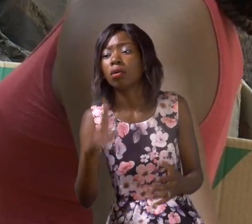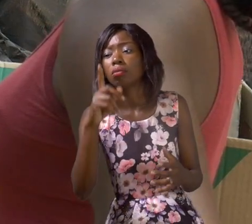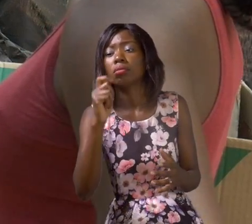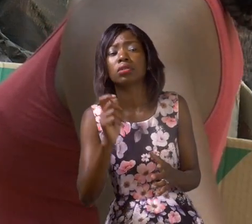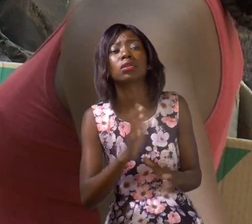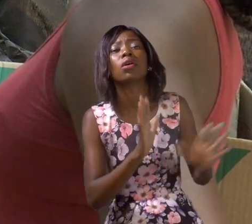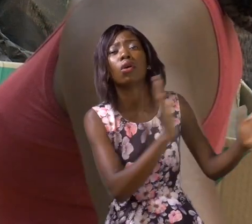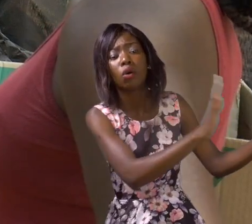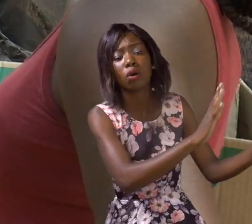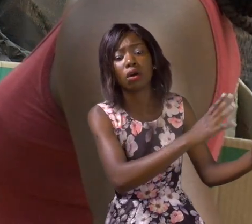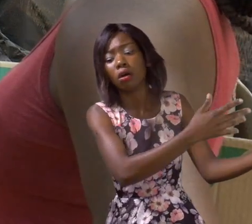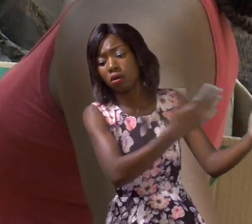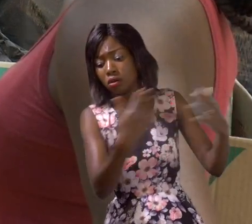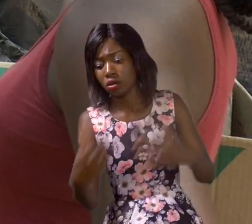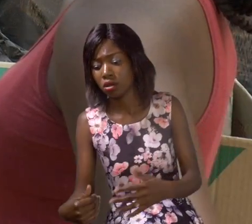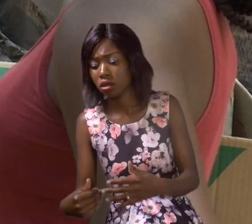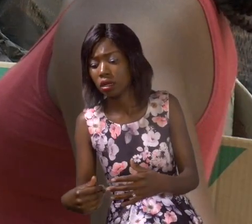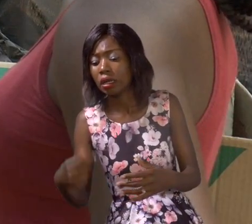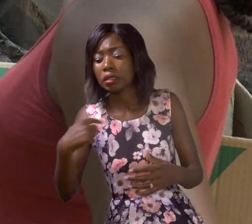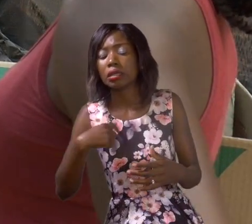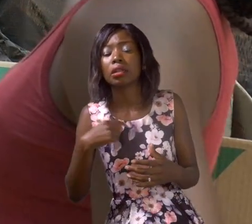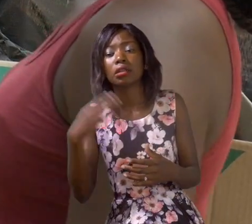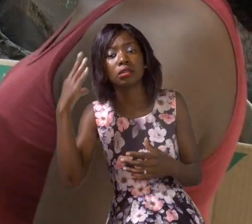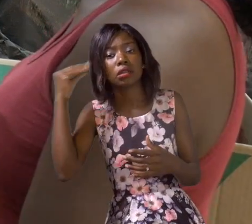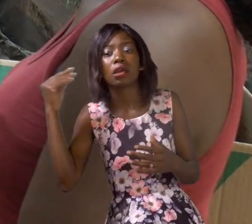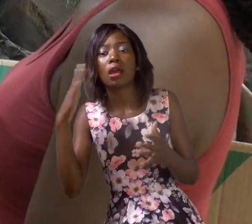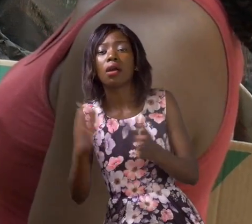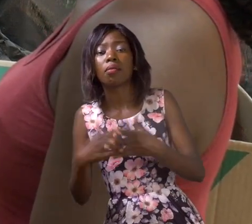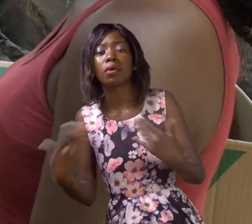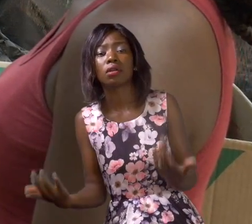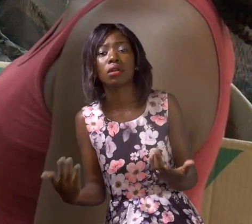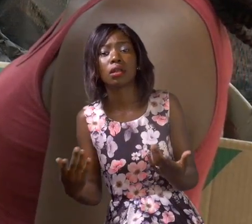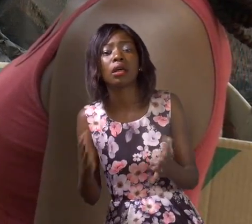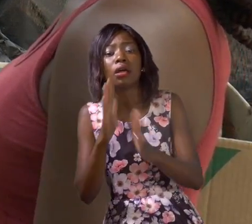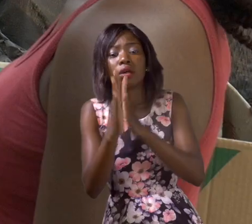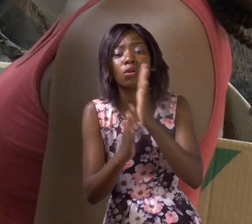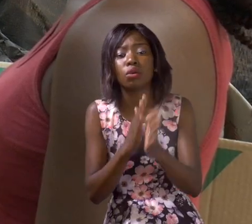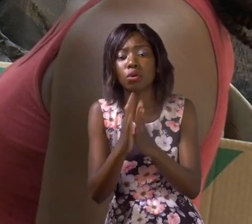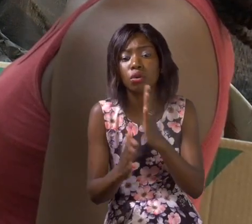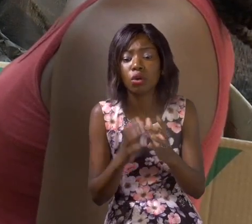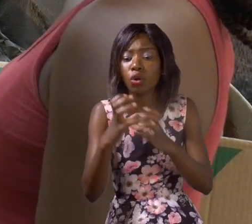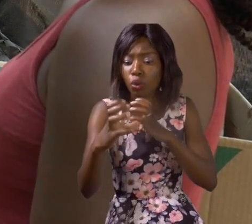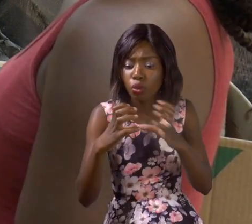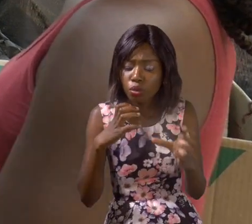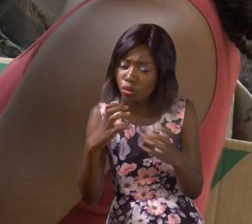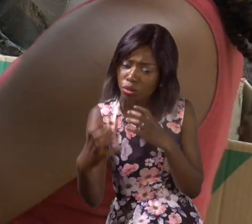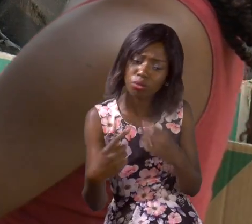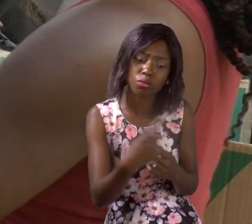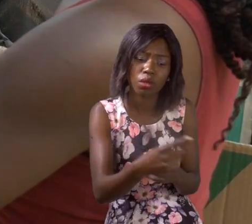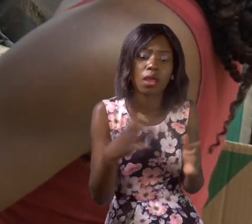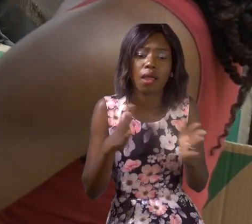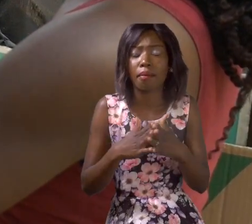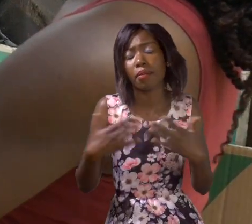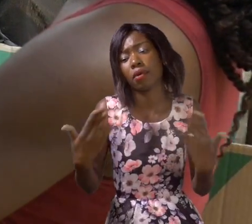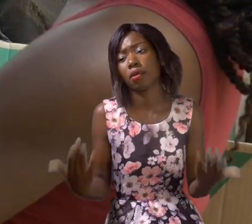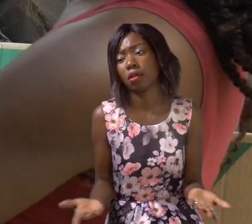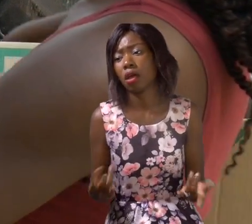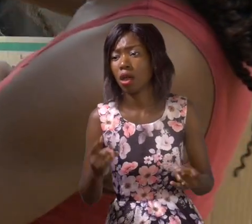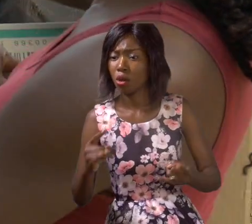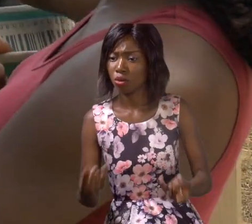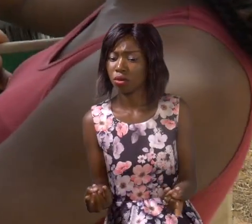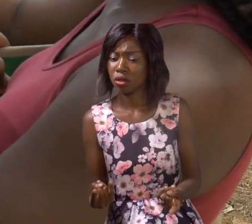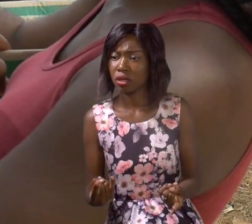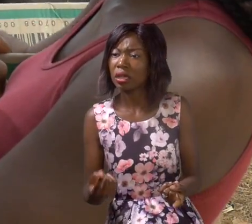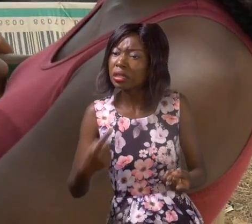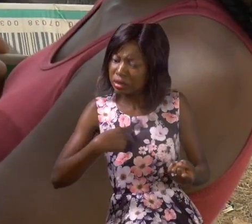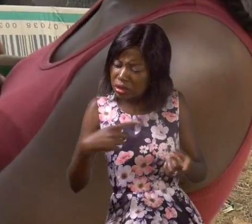wangari secluded wangari kwa wega huku. Wozi kwa mcommunity isu satikwanisa achita kwa kutana nao. Acha mabasa acha kwa sota nao. Sama kwa ndiri zvose zvose. Pane